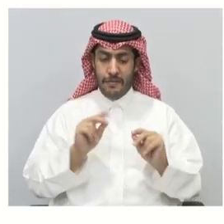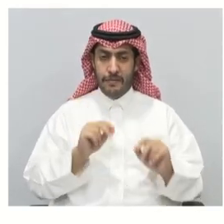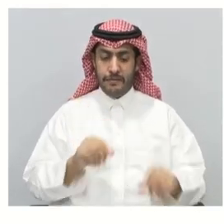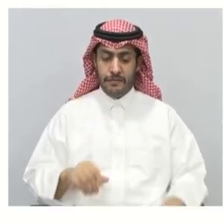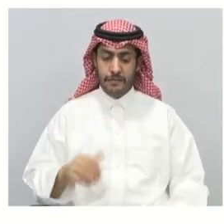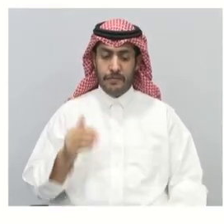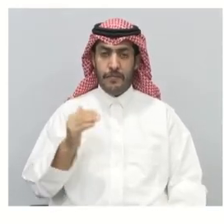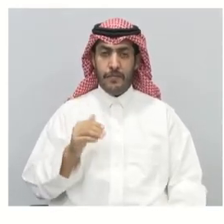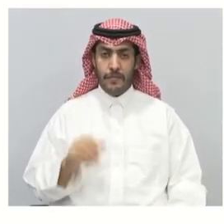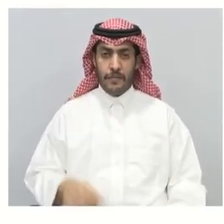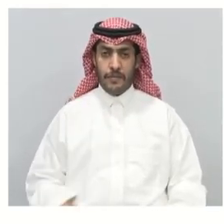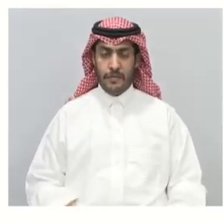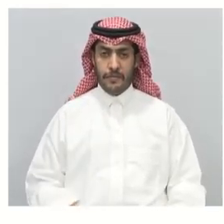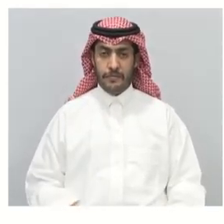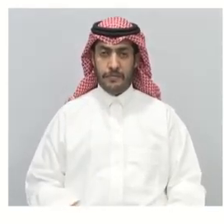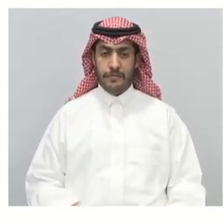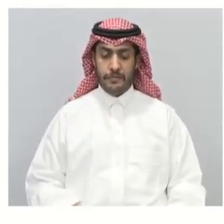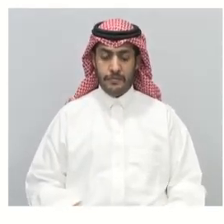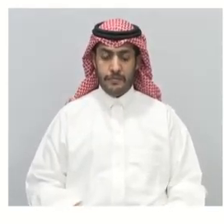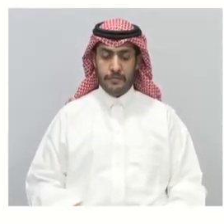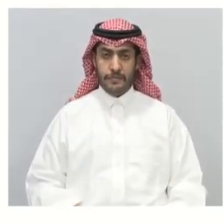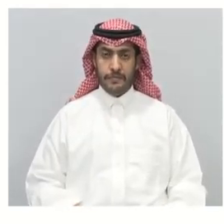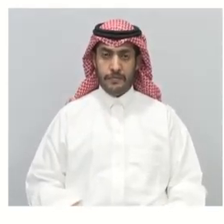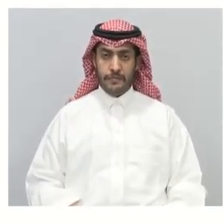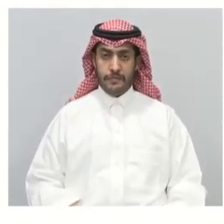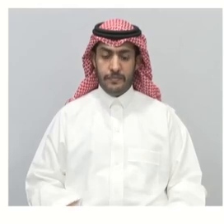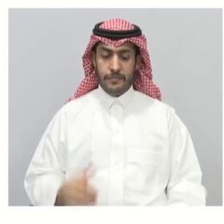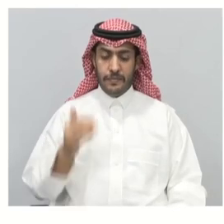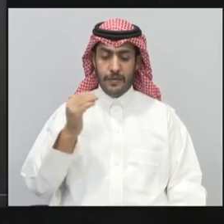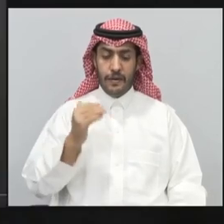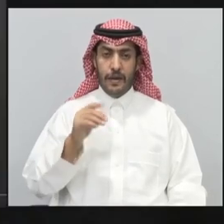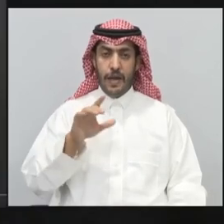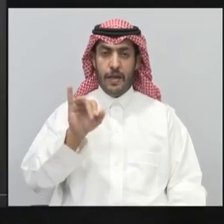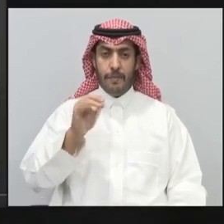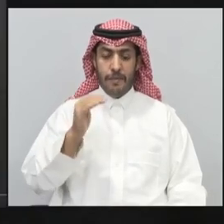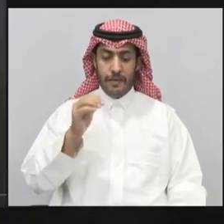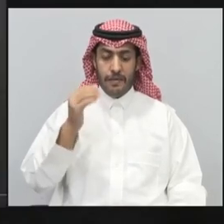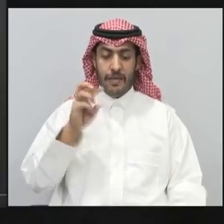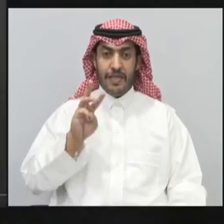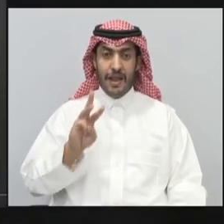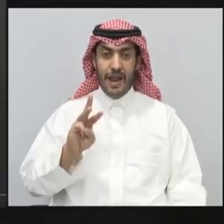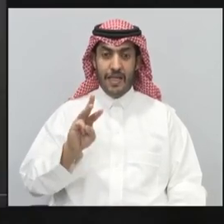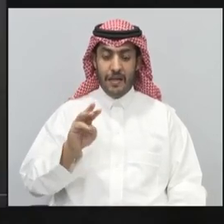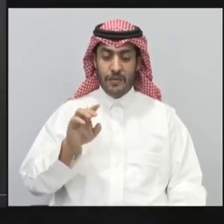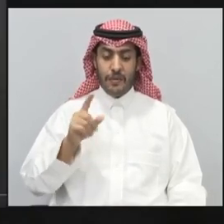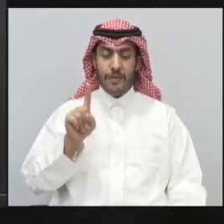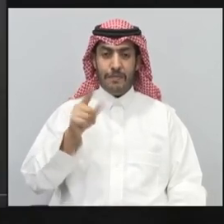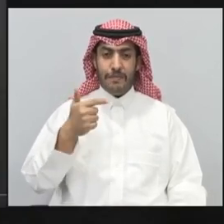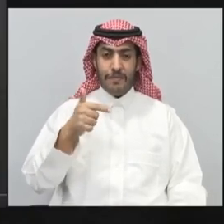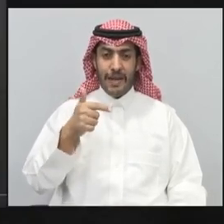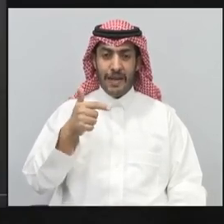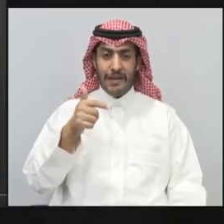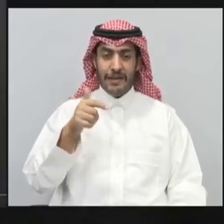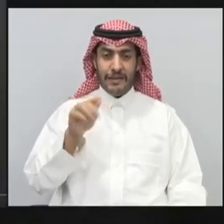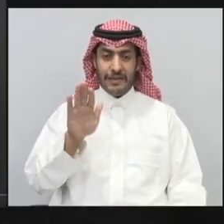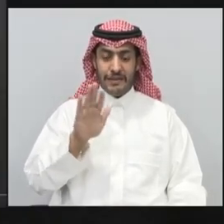اسلوب الجمع هنا واحد بسبب المفرد واثنان باسلوب الجمع هذا في المدح وثلاثه في الذنب ثلاثه هنا بئس العمل